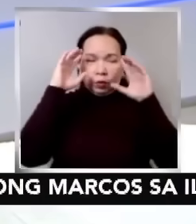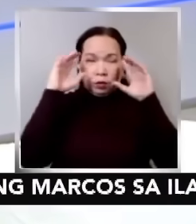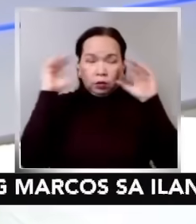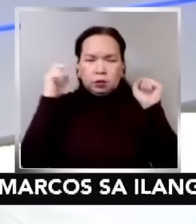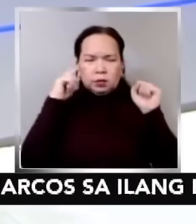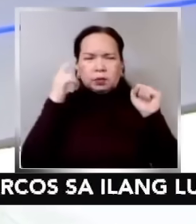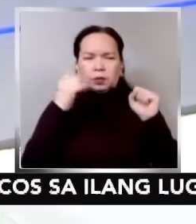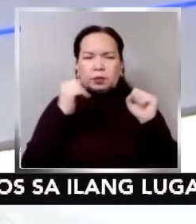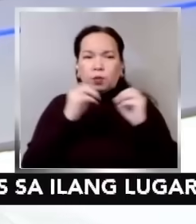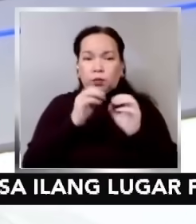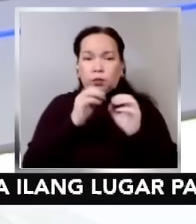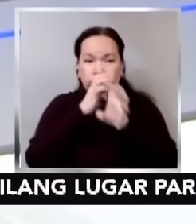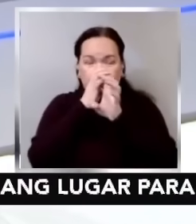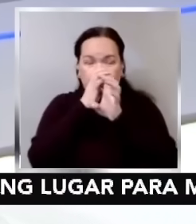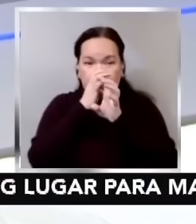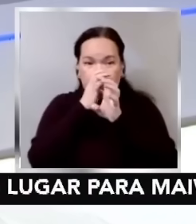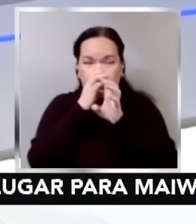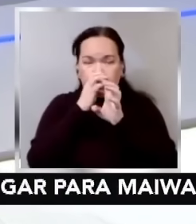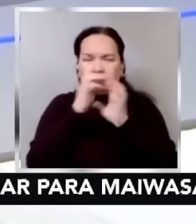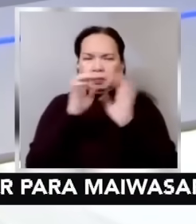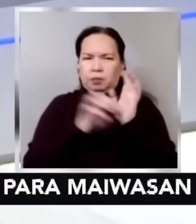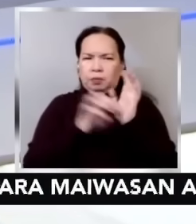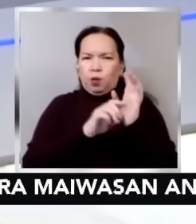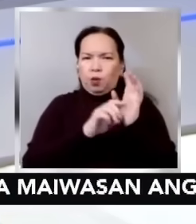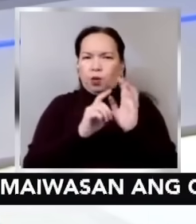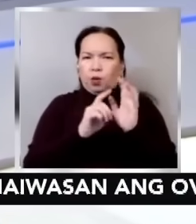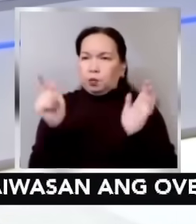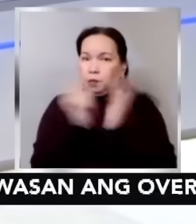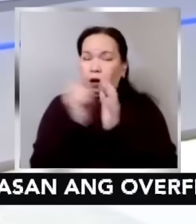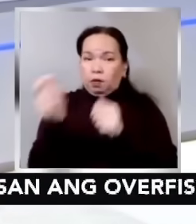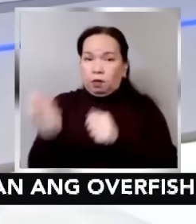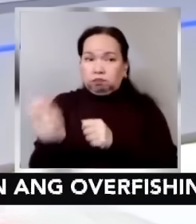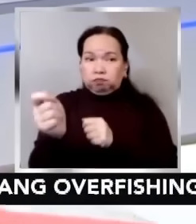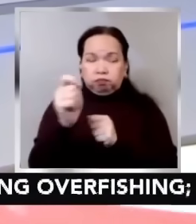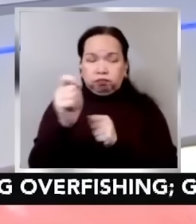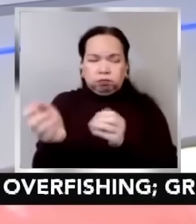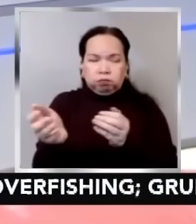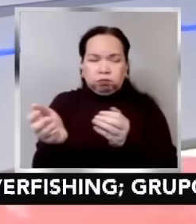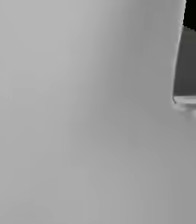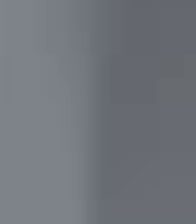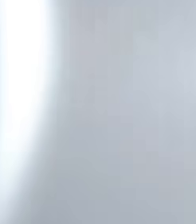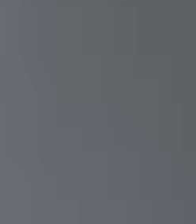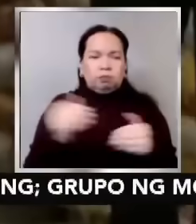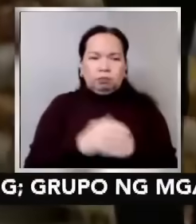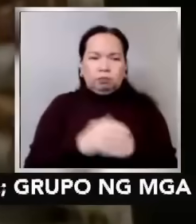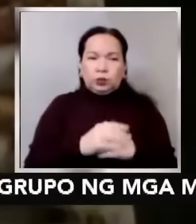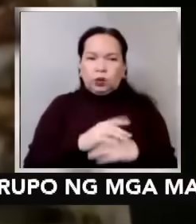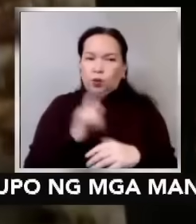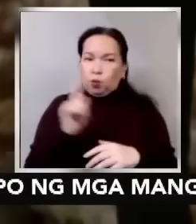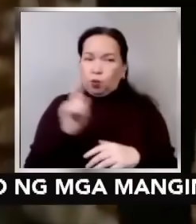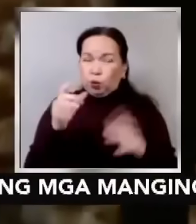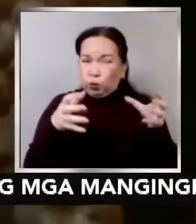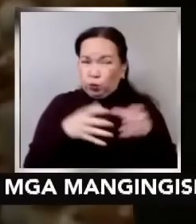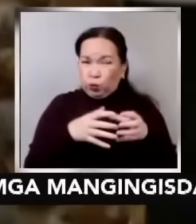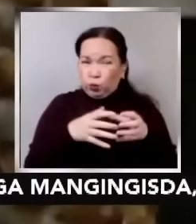Agad umalma ang isang grupo ng maliliit na manging isda at nakatutok si Ivan Mayrina.